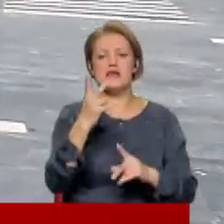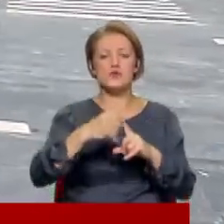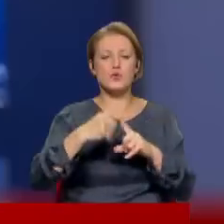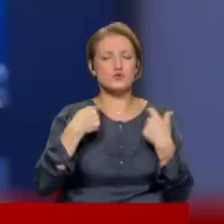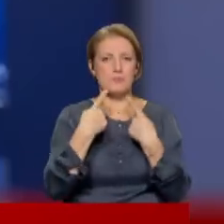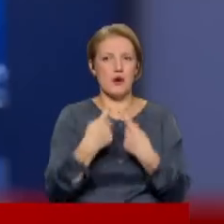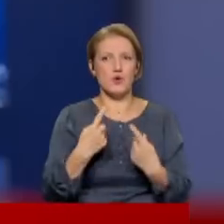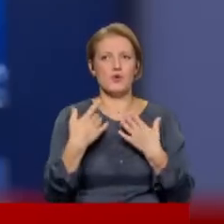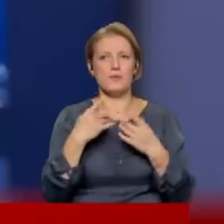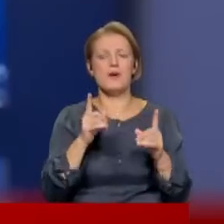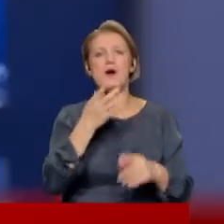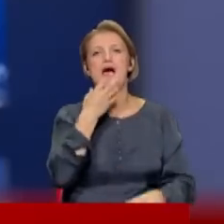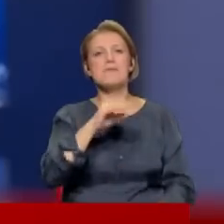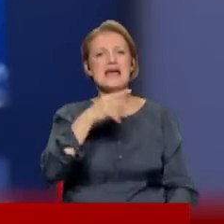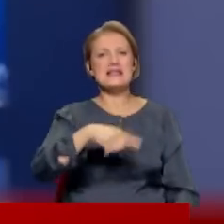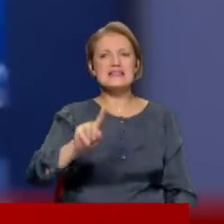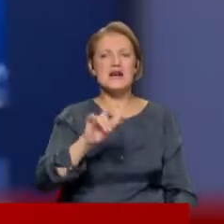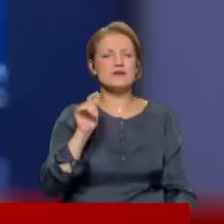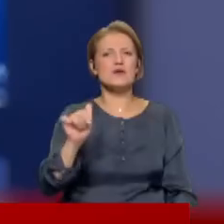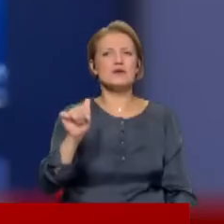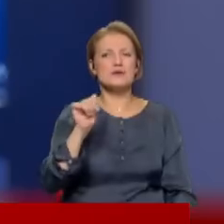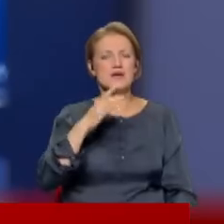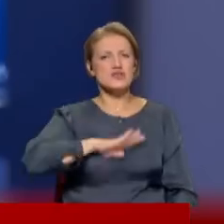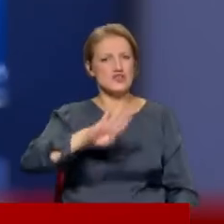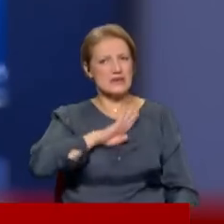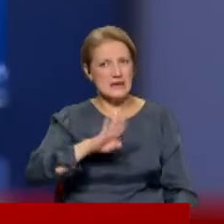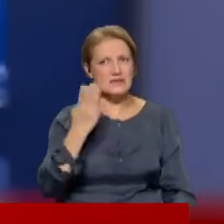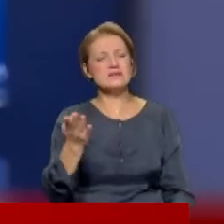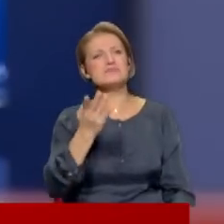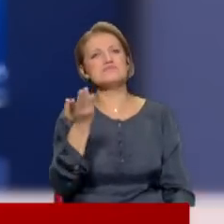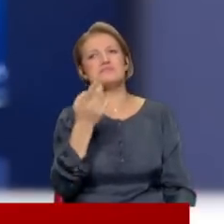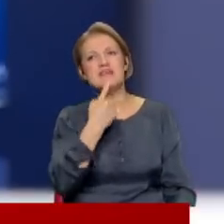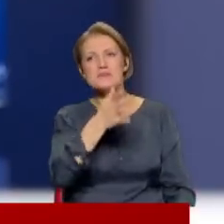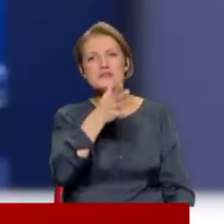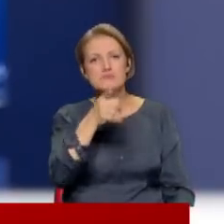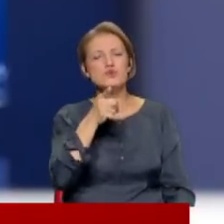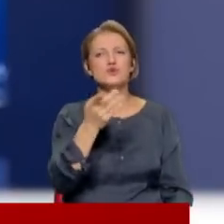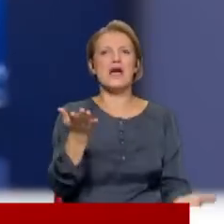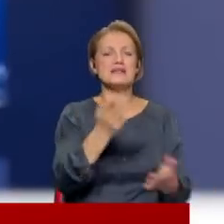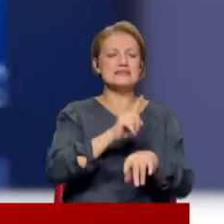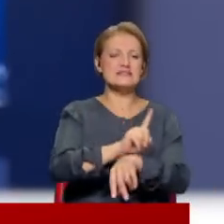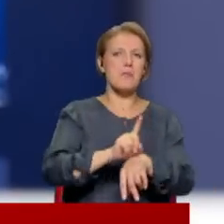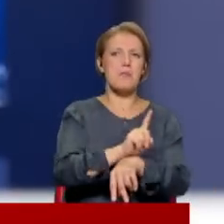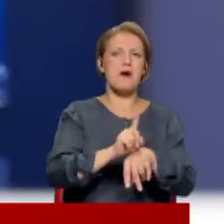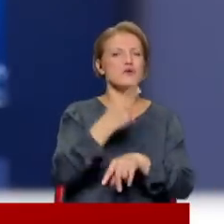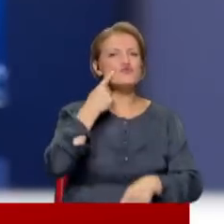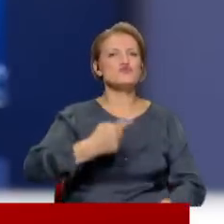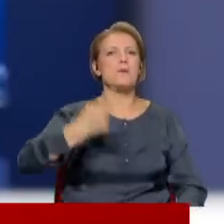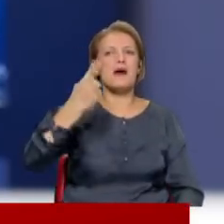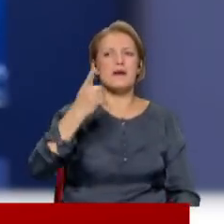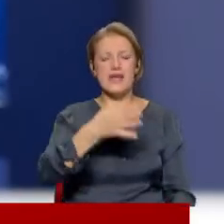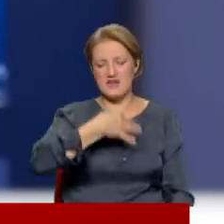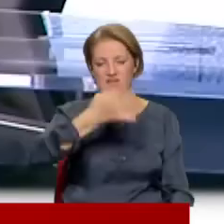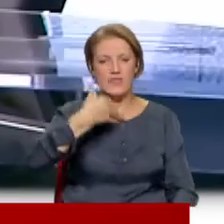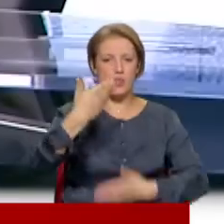torunuma bakıyorum. Özel emeklilerden bir dönüş yaşıyoruz. Şikayet de diyebilirsiniz. Bunun da yani zamanlı Cumhurbaşkanımız